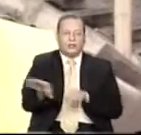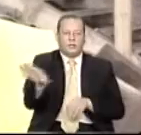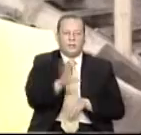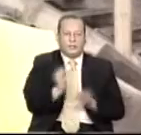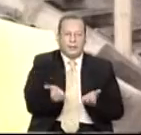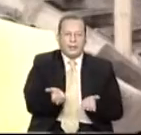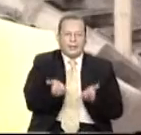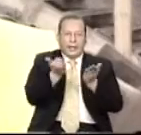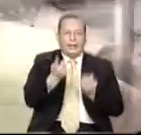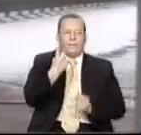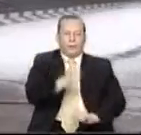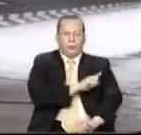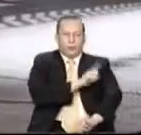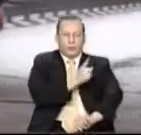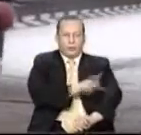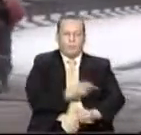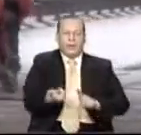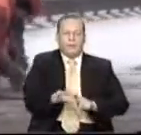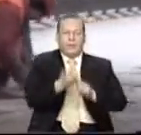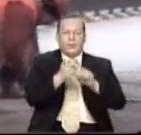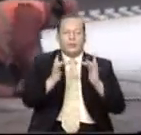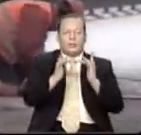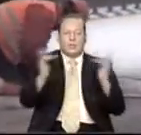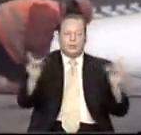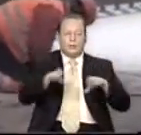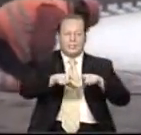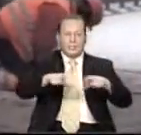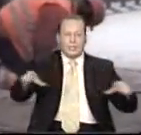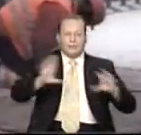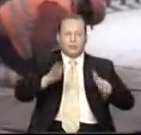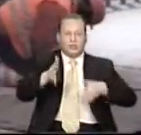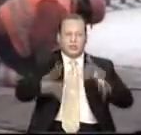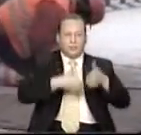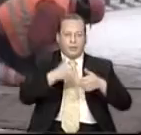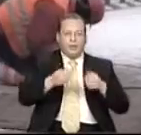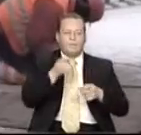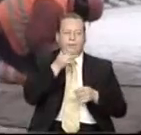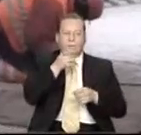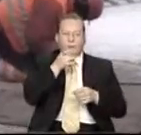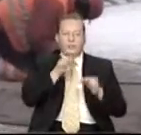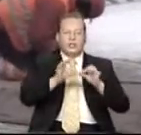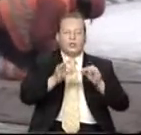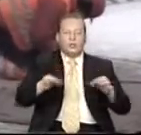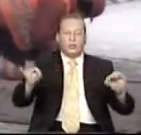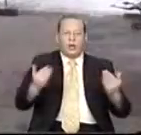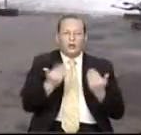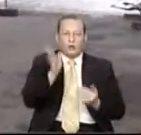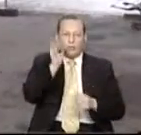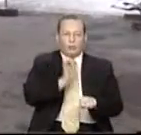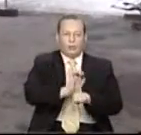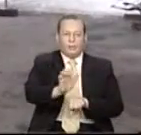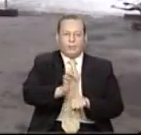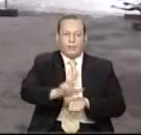visi kelia vienu pajėgumu. Pakėlus tilto sijas bus išardyti deformaciniai pjūviai. Jie, kaip ir nauji lankstai, šiuo metu